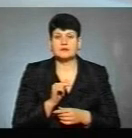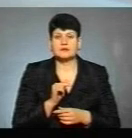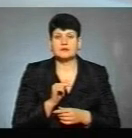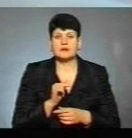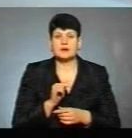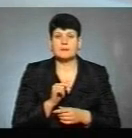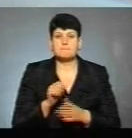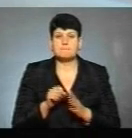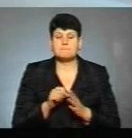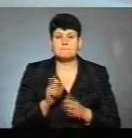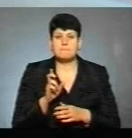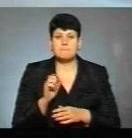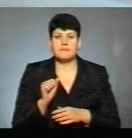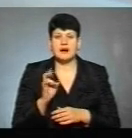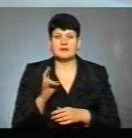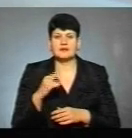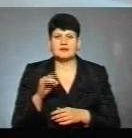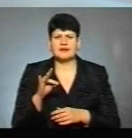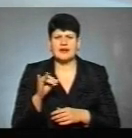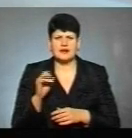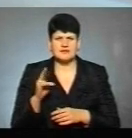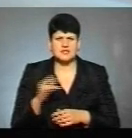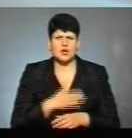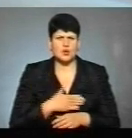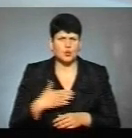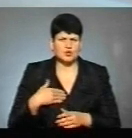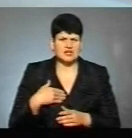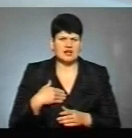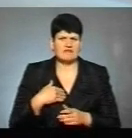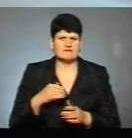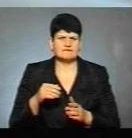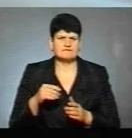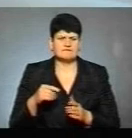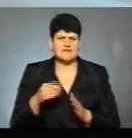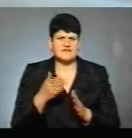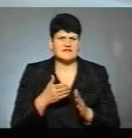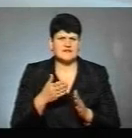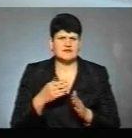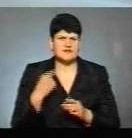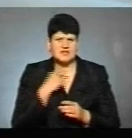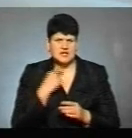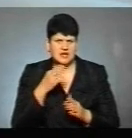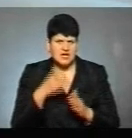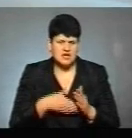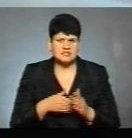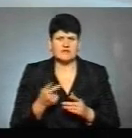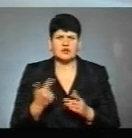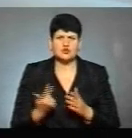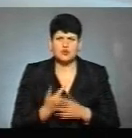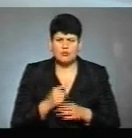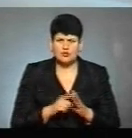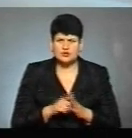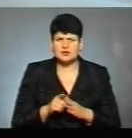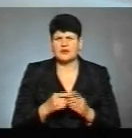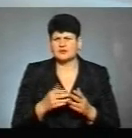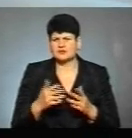мов, бандерівці груди відрізали, що таке, знаєте, ну, таке, а вони вон знову зачинають щось